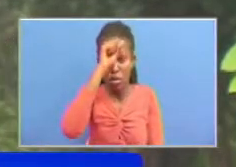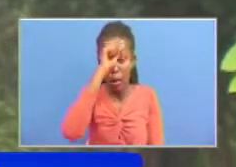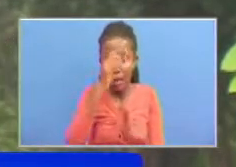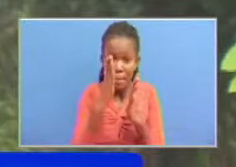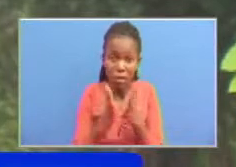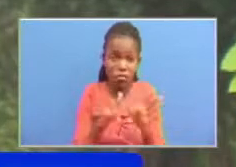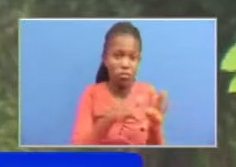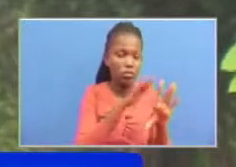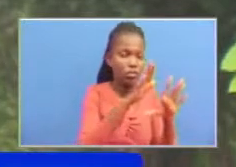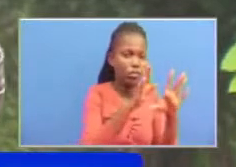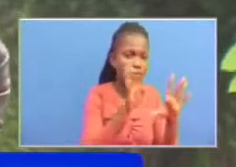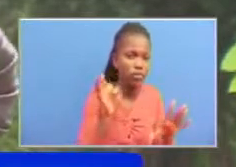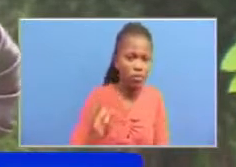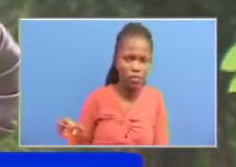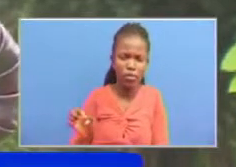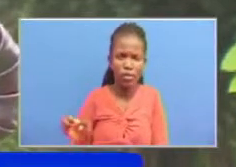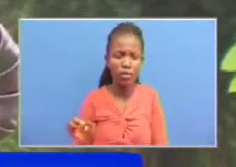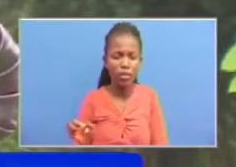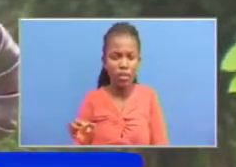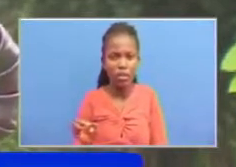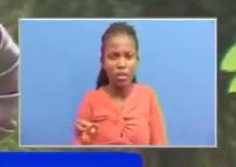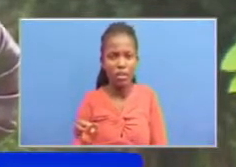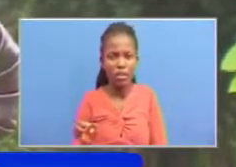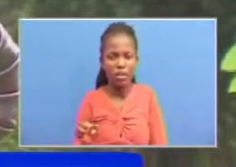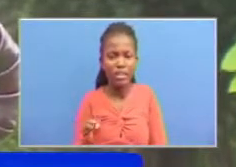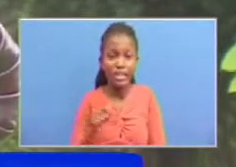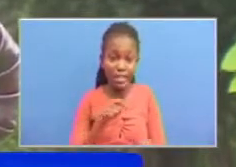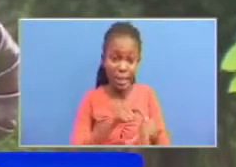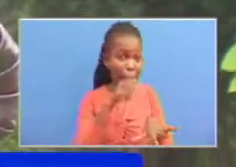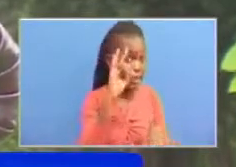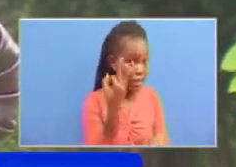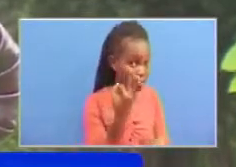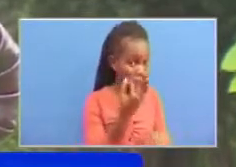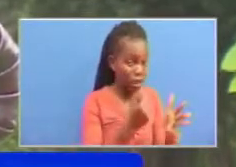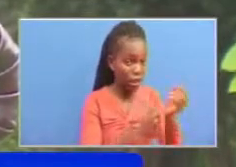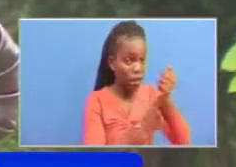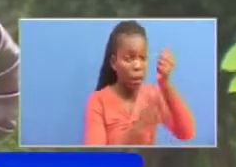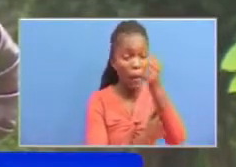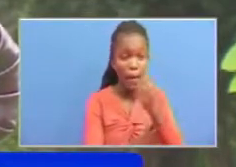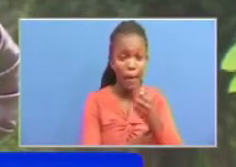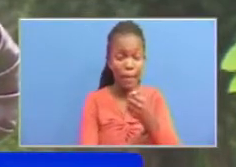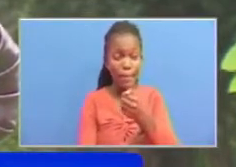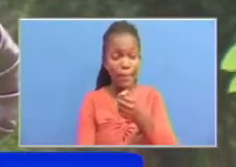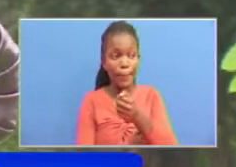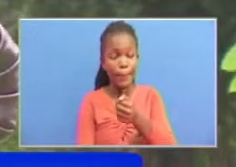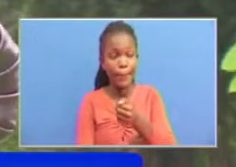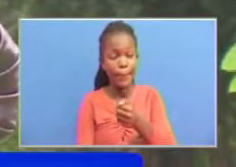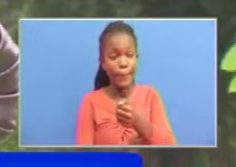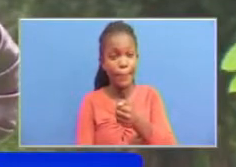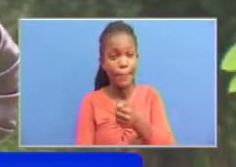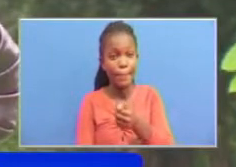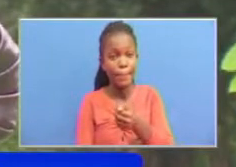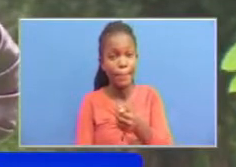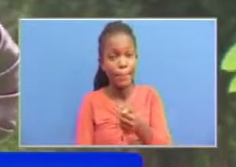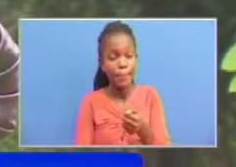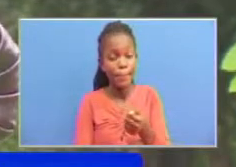earth to go and support the third time a presidential candidate, all